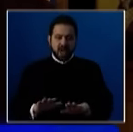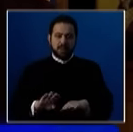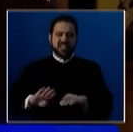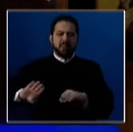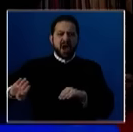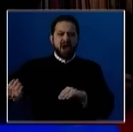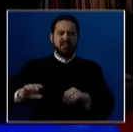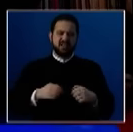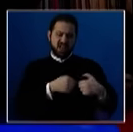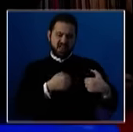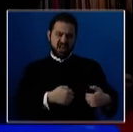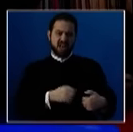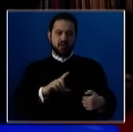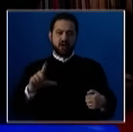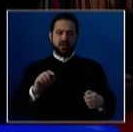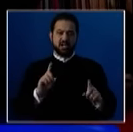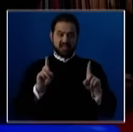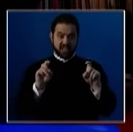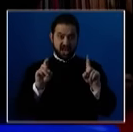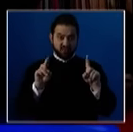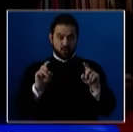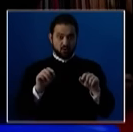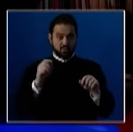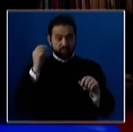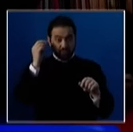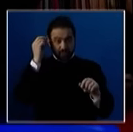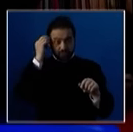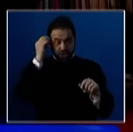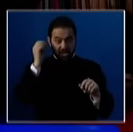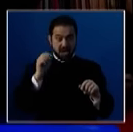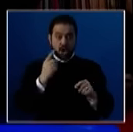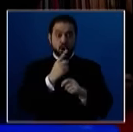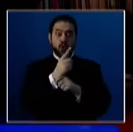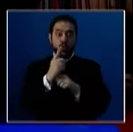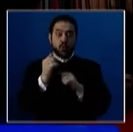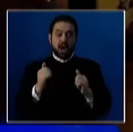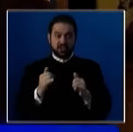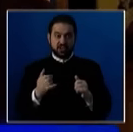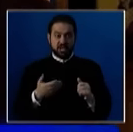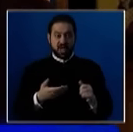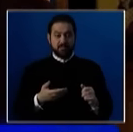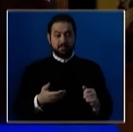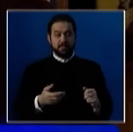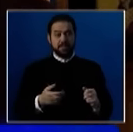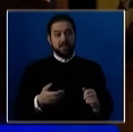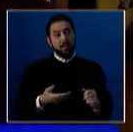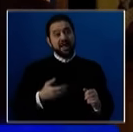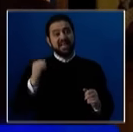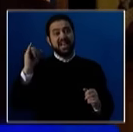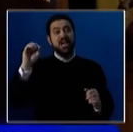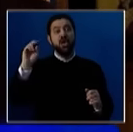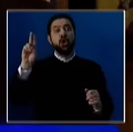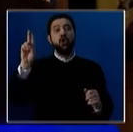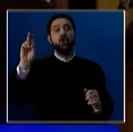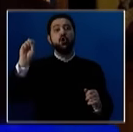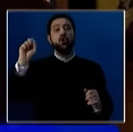o familiaritate. Diavolul știe lucrul acesta și spune Sfântul Iustin Popovici că el caută să ne confecționeze o